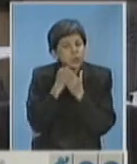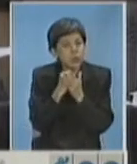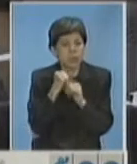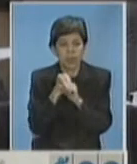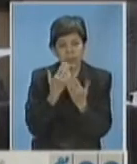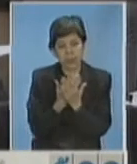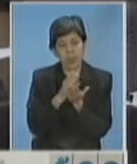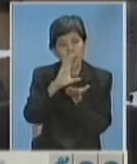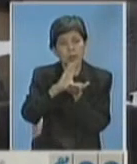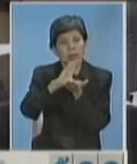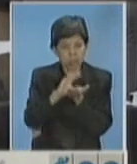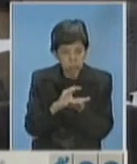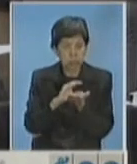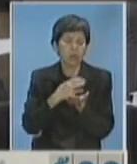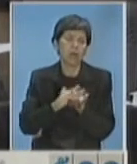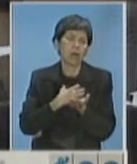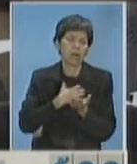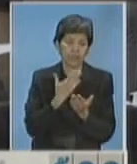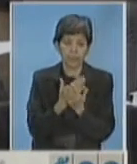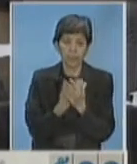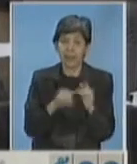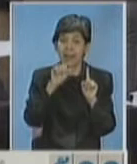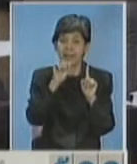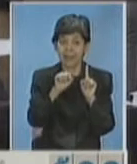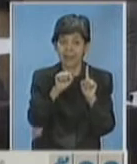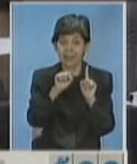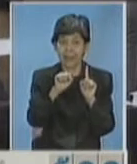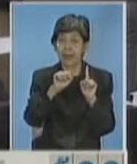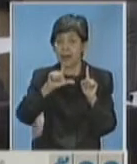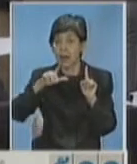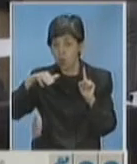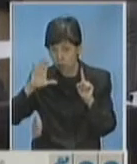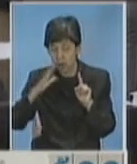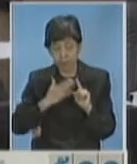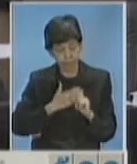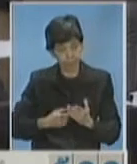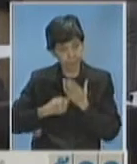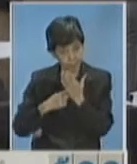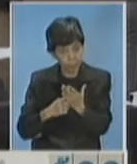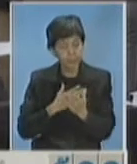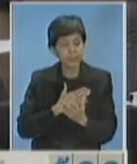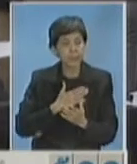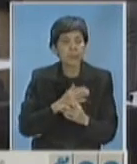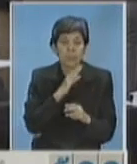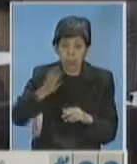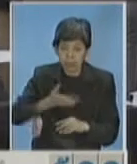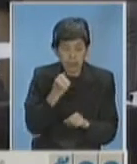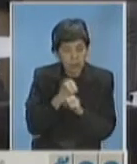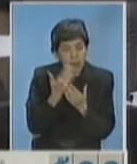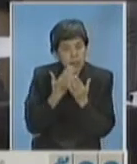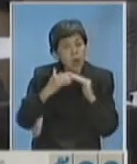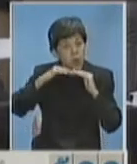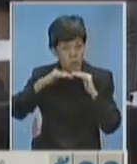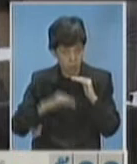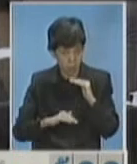ปรับลดงบประมาณในห้องนี้นะคะแล้วเงินแสนกว่าละ1 แสนกว่าล้านที่ดิฉันเสนอนี้ดิฉันขอเสนอว่าถ้าพวกเราช่วยกันปรับลดเนี่ย